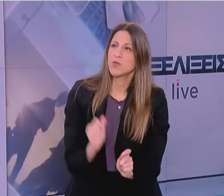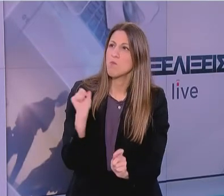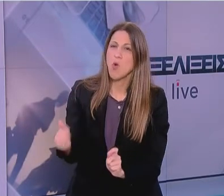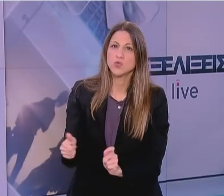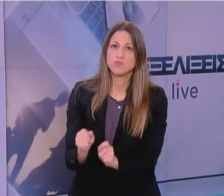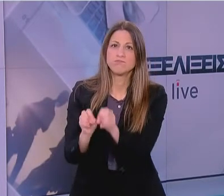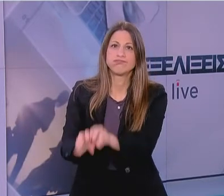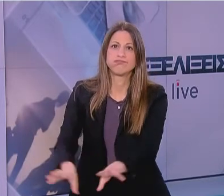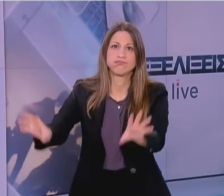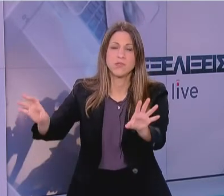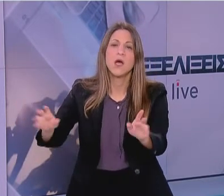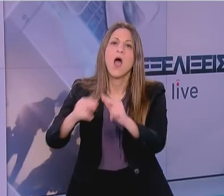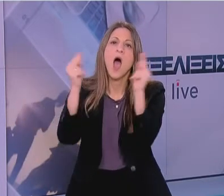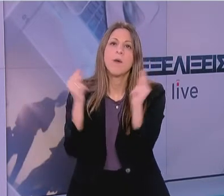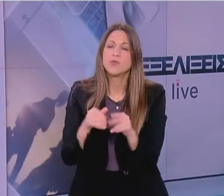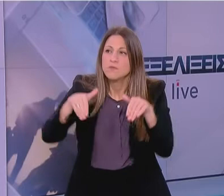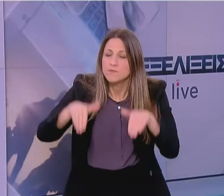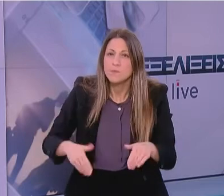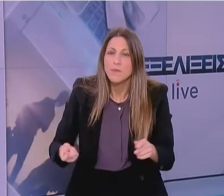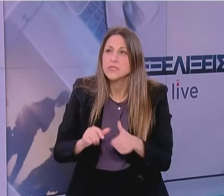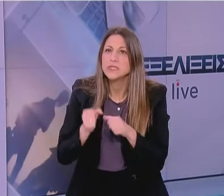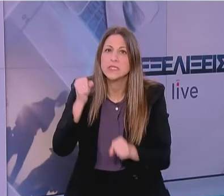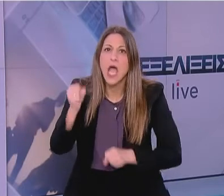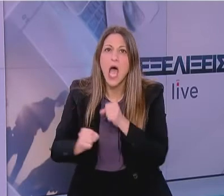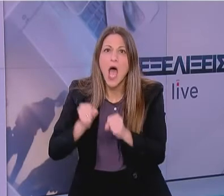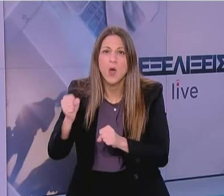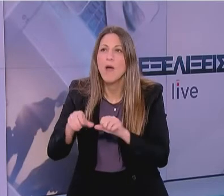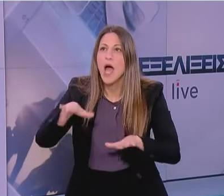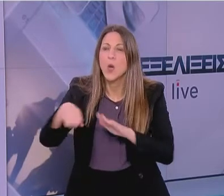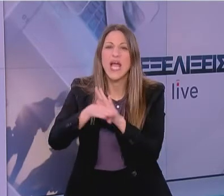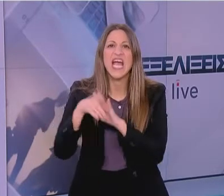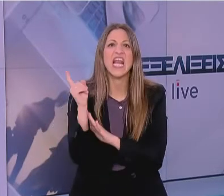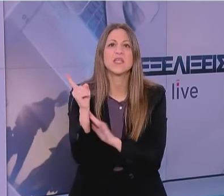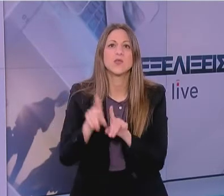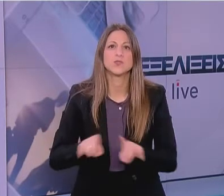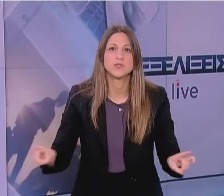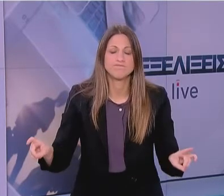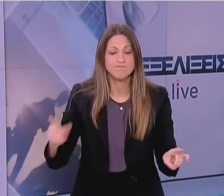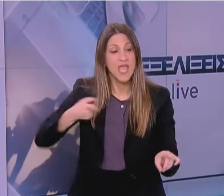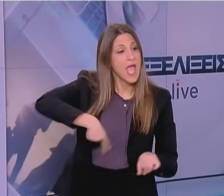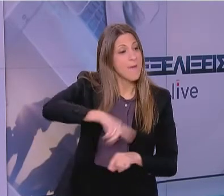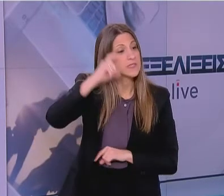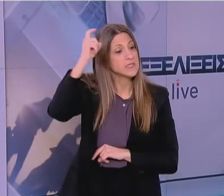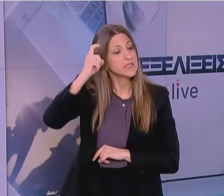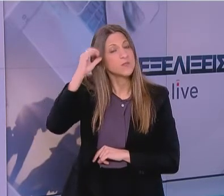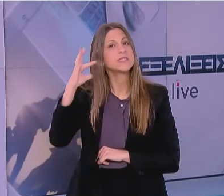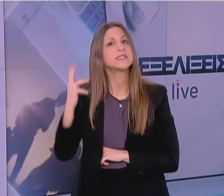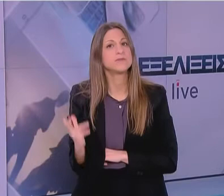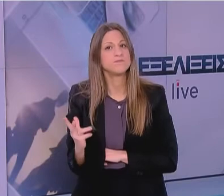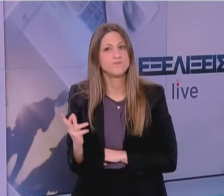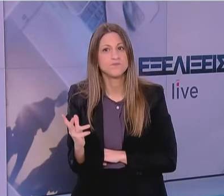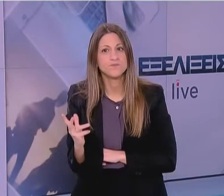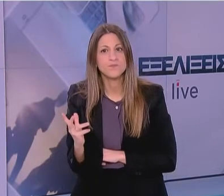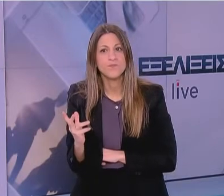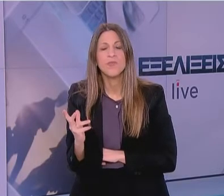και απαιτεί συμμόρφωση με δύσκολα μέτρα που λαμβάνονται με επιστημονικά κριτήρια. Η συλλογική μας σκέψη, ώστε να μην επιβαρύνουμε